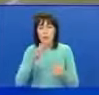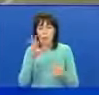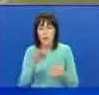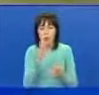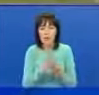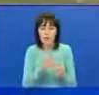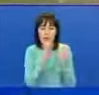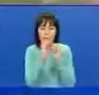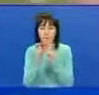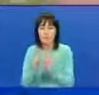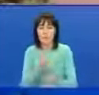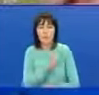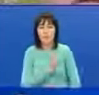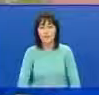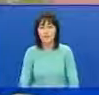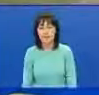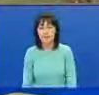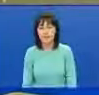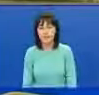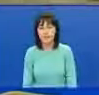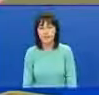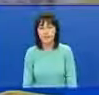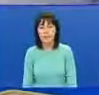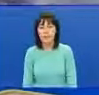арнайы сыйлықтар табыс етті.